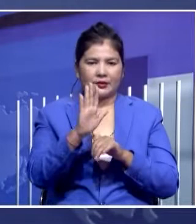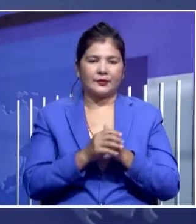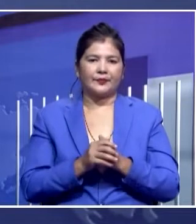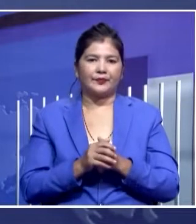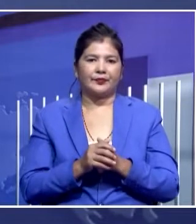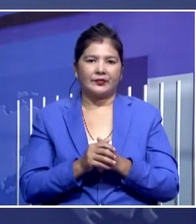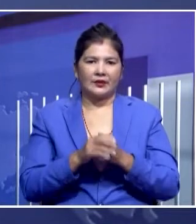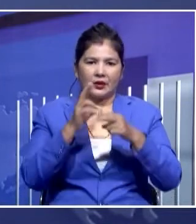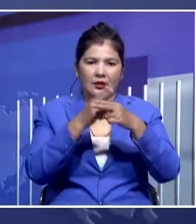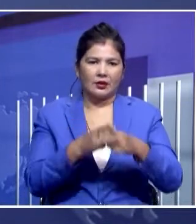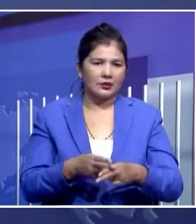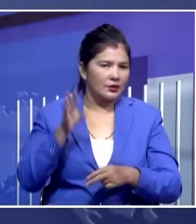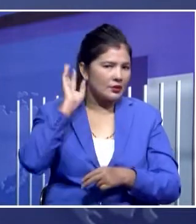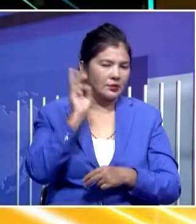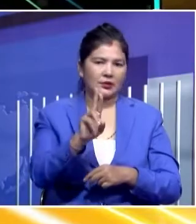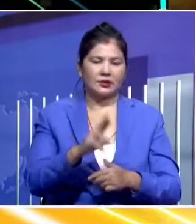अब आर्थिक समाचार।